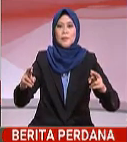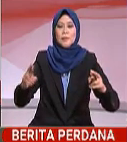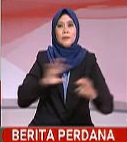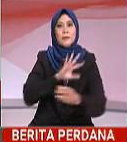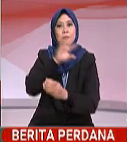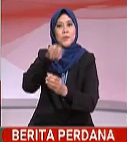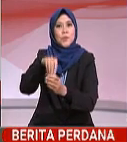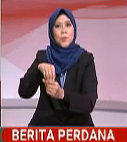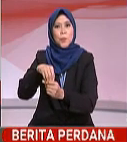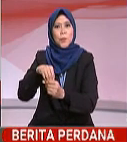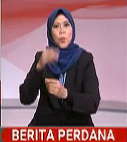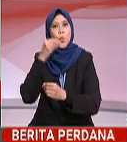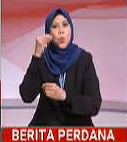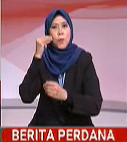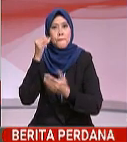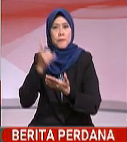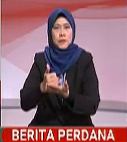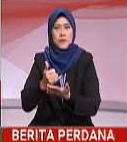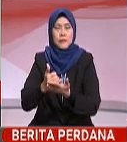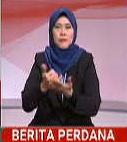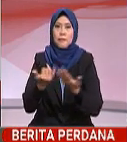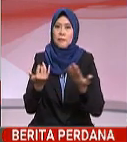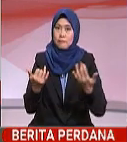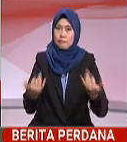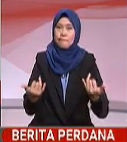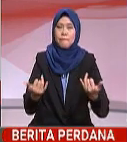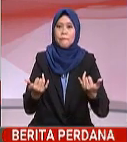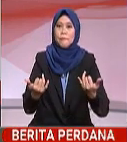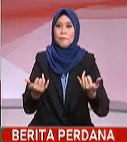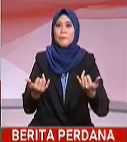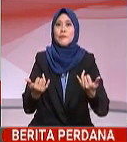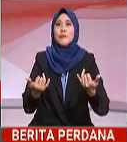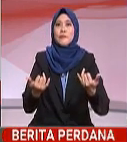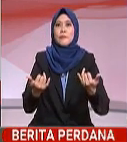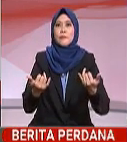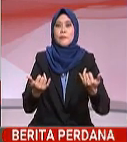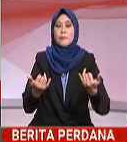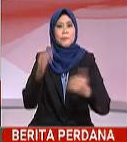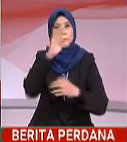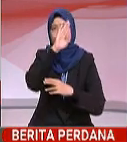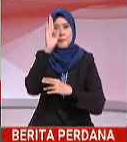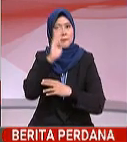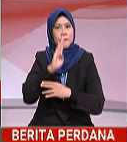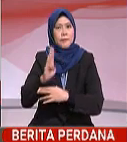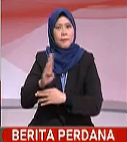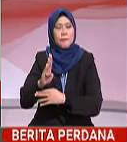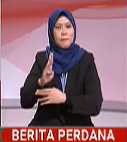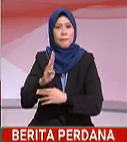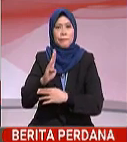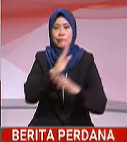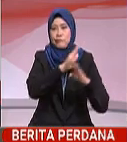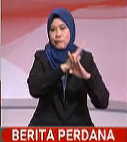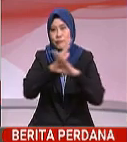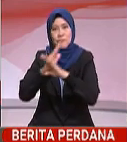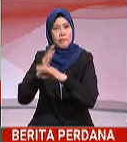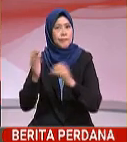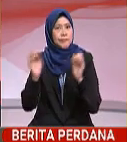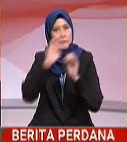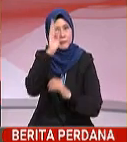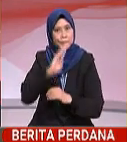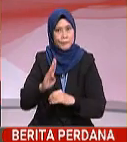termasuk juga homestay, sebenarnya telah pun tidak pernah ada larangan untuk